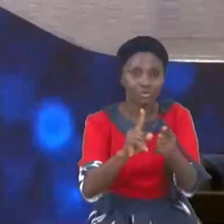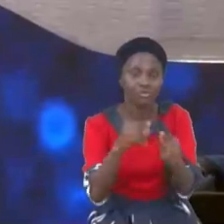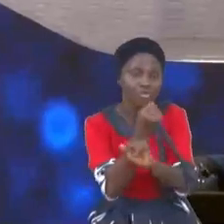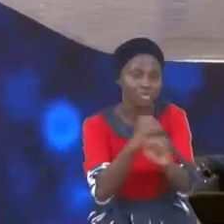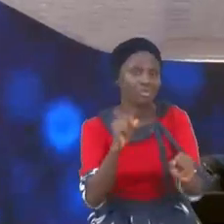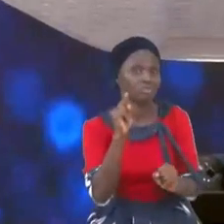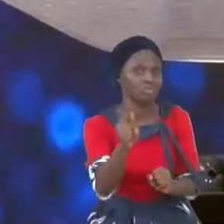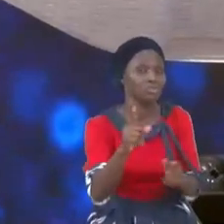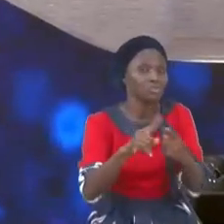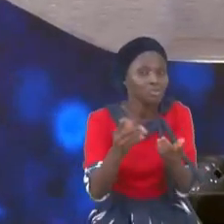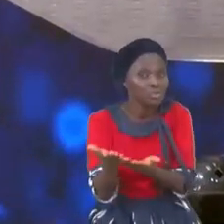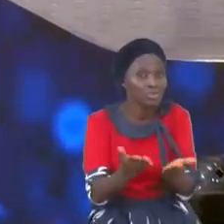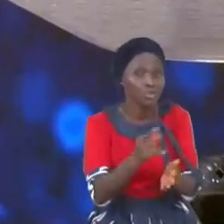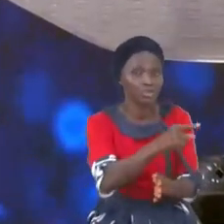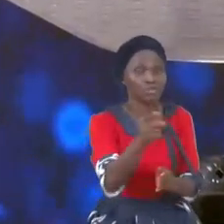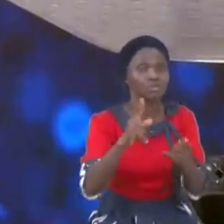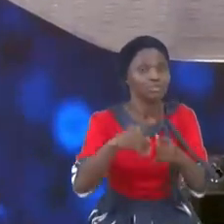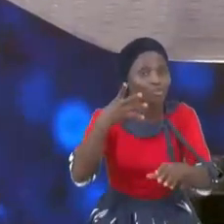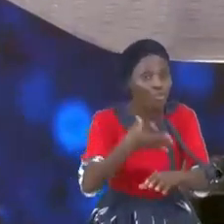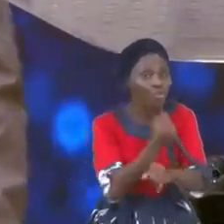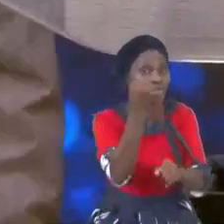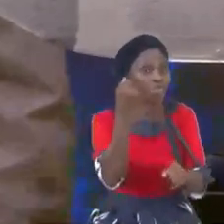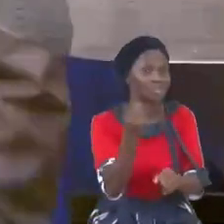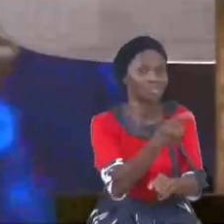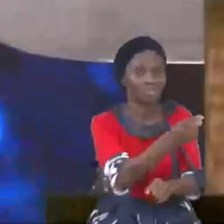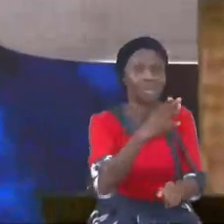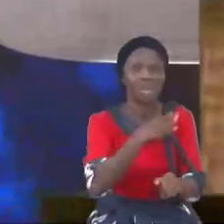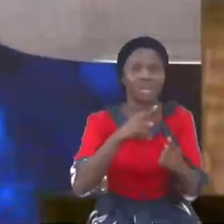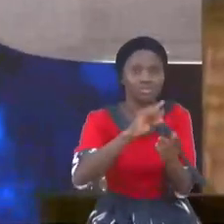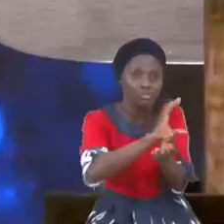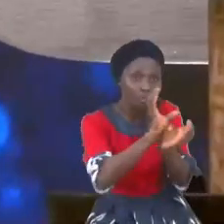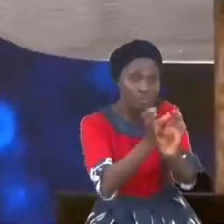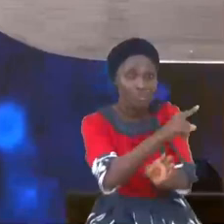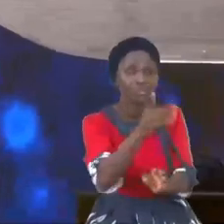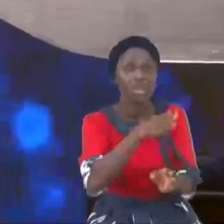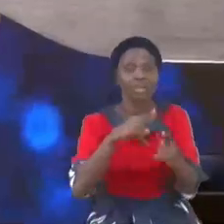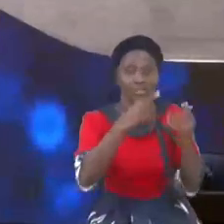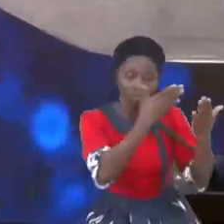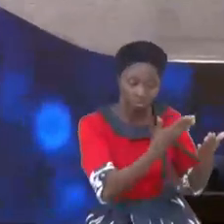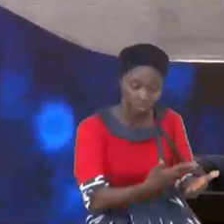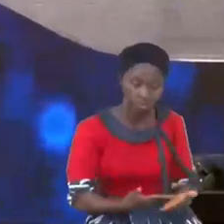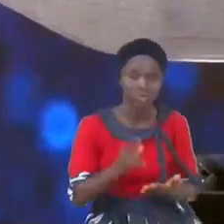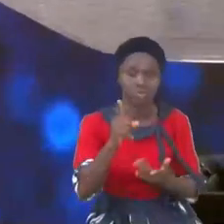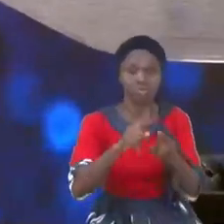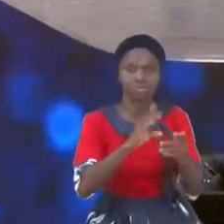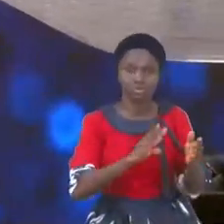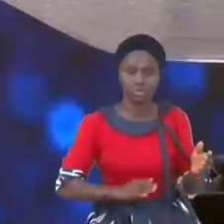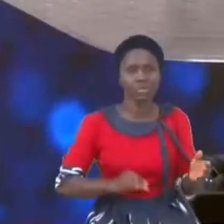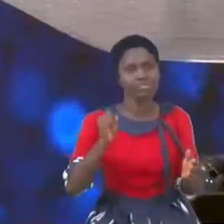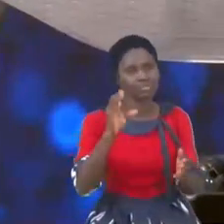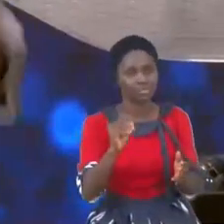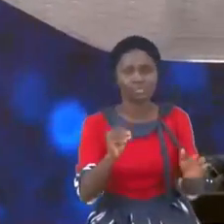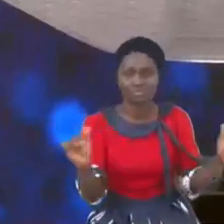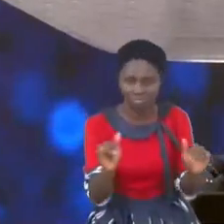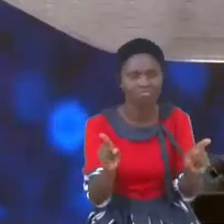servir, afin de vous gagner, afin de vous convertir, de vous amener à Christ. Soyez comme moi, afin de me gagner